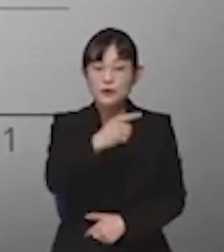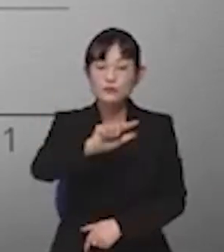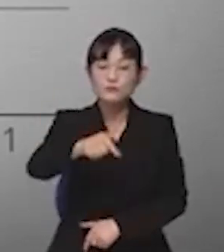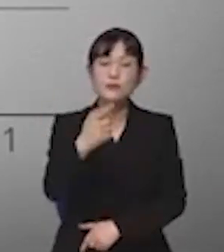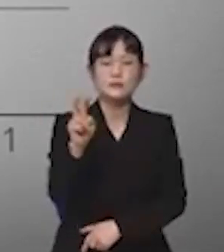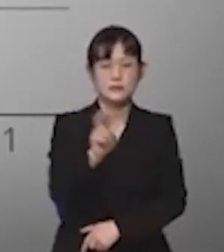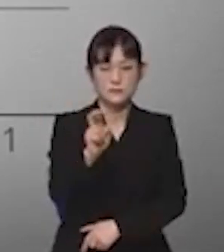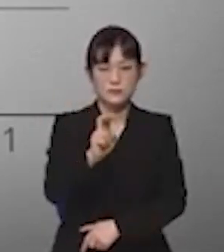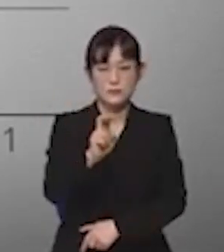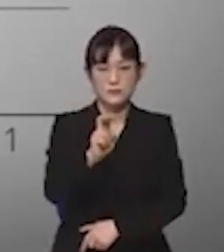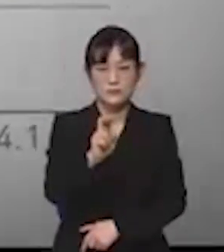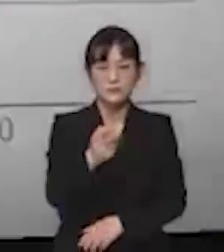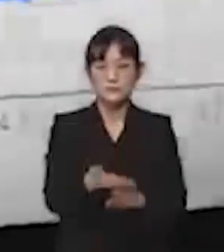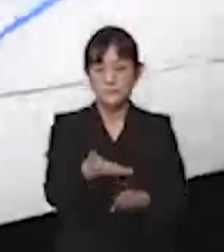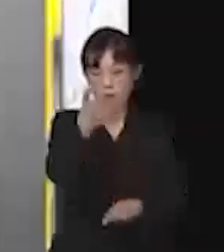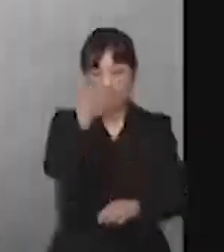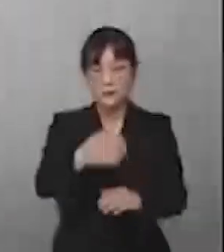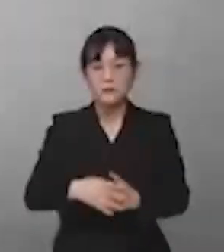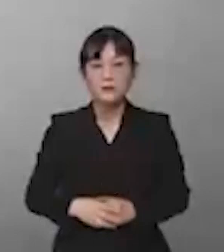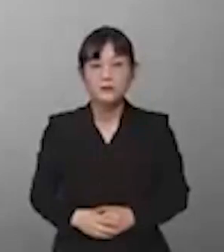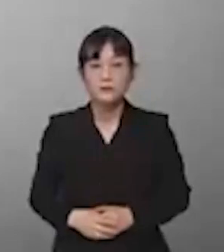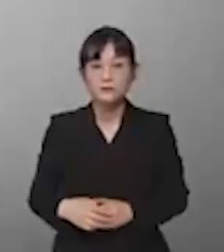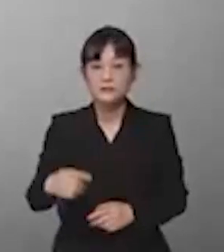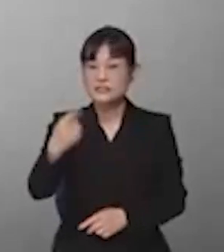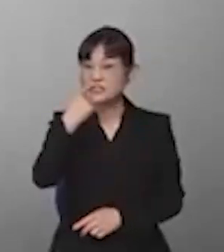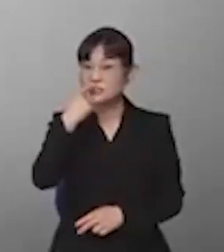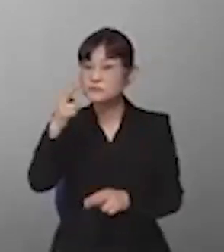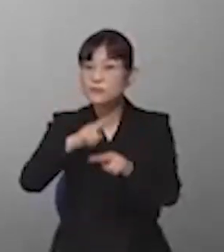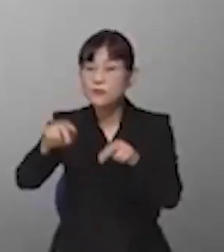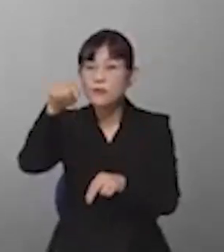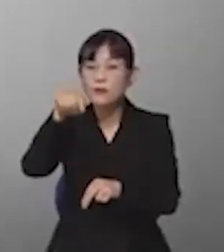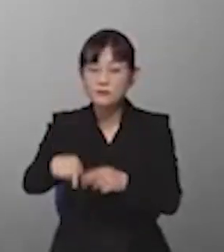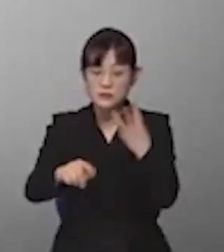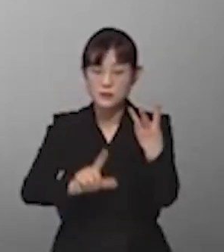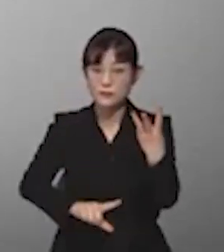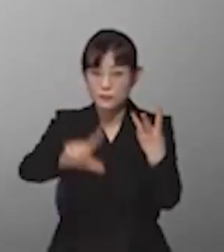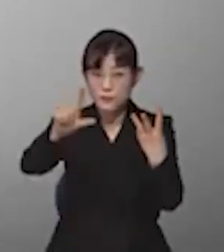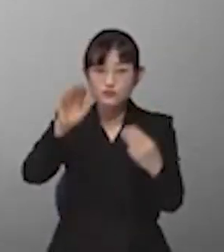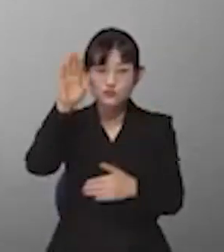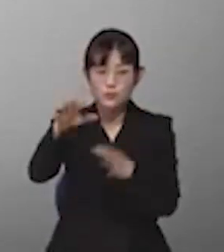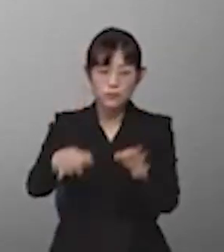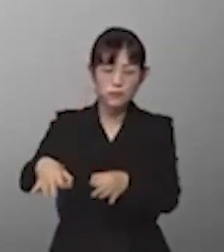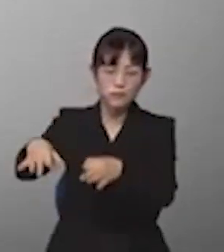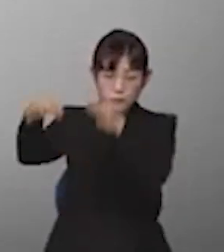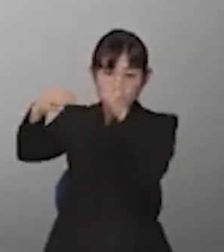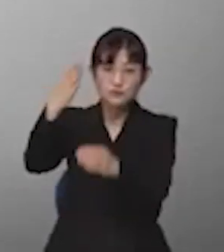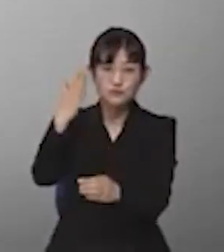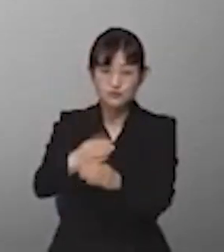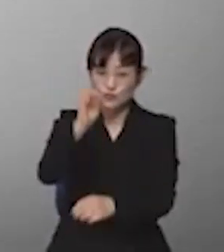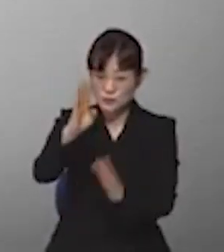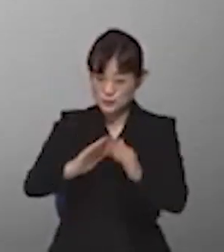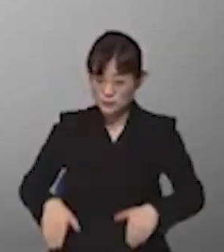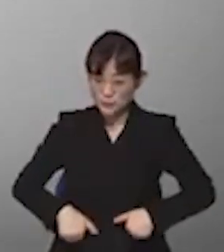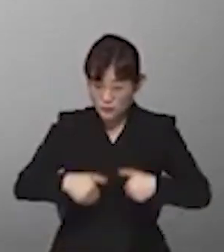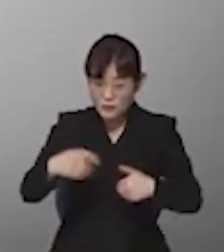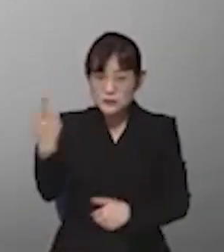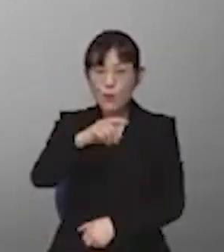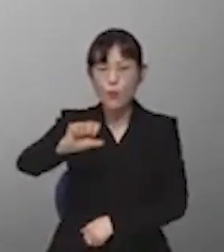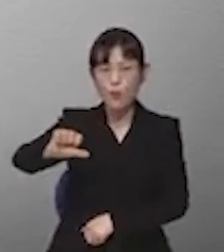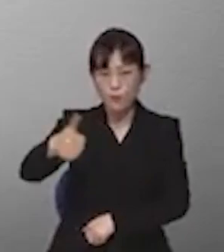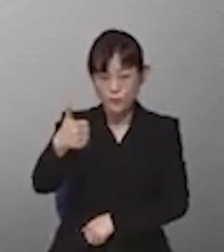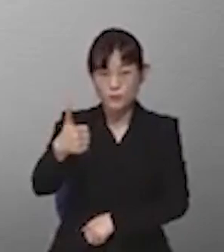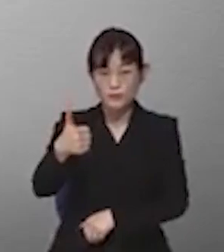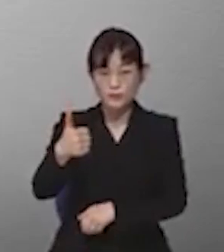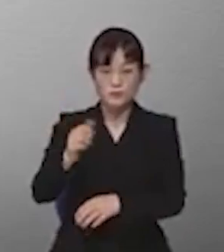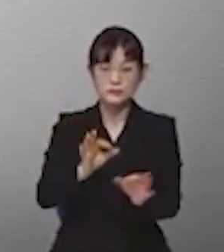1620원을 넘어섰습니다 경유 가격도 지난 3일 이후 가파르게 올라 광주 전남 모두 1500원대를